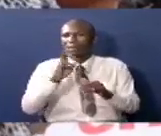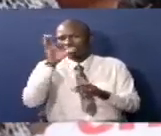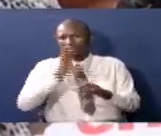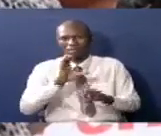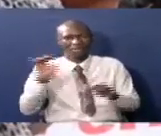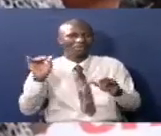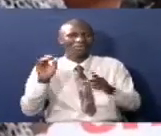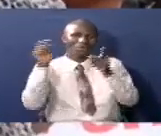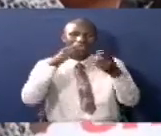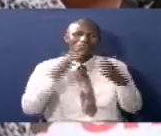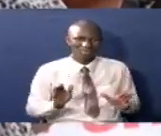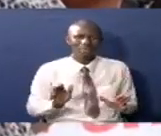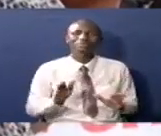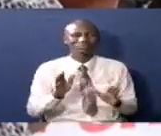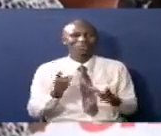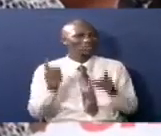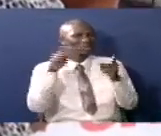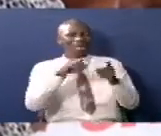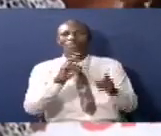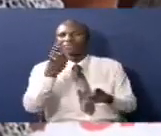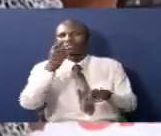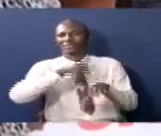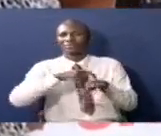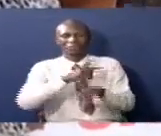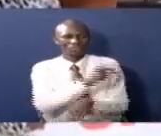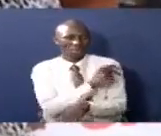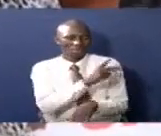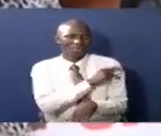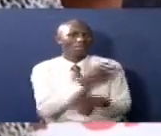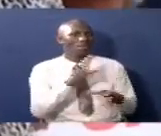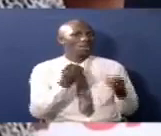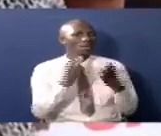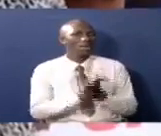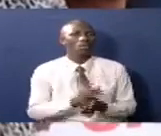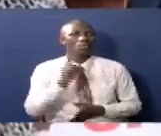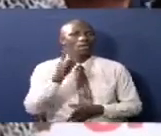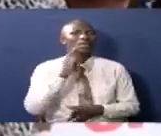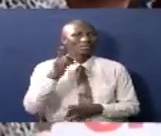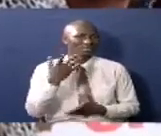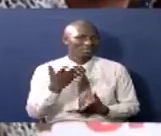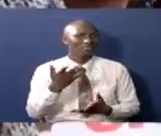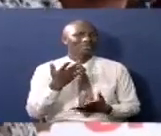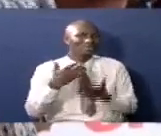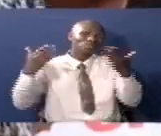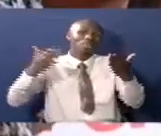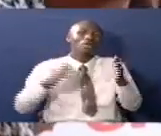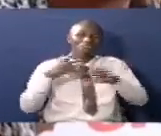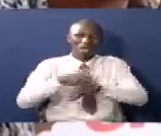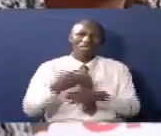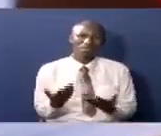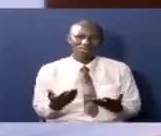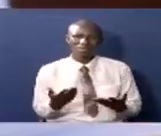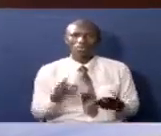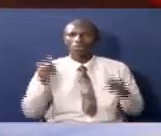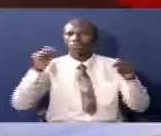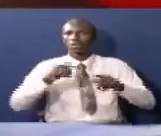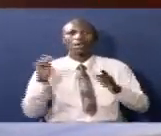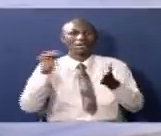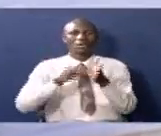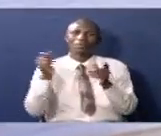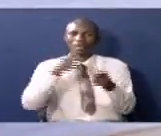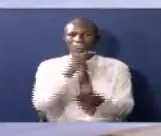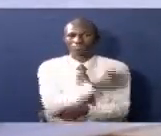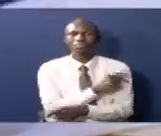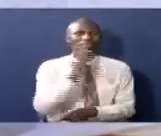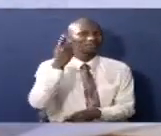na Moka ya manoki mundu nambe mato nyandu ya najimwe na kendo no munde moka mama donya singa